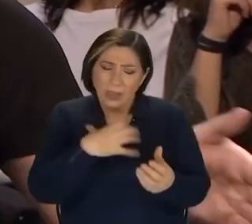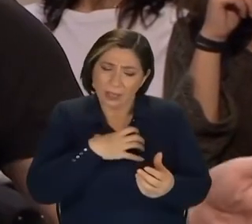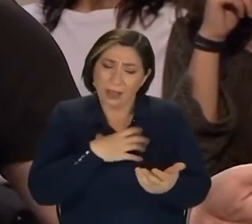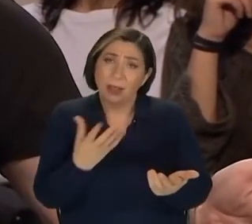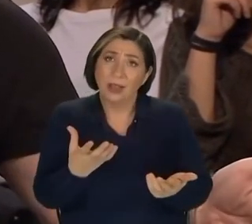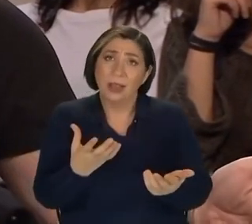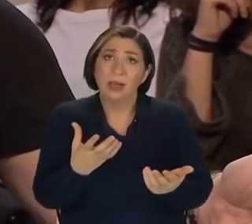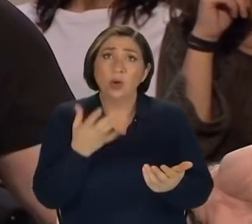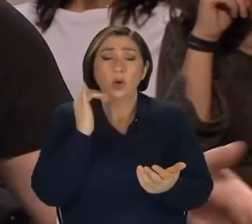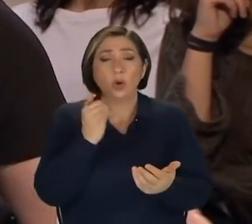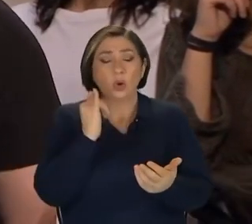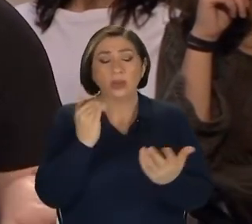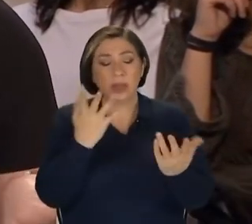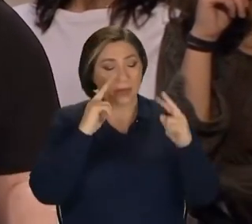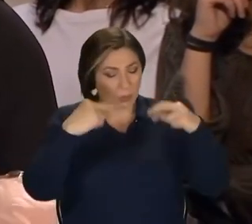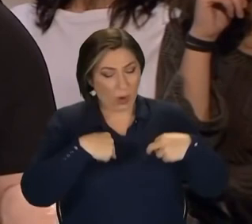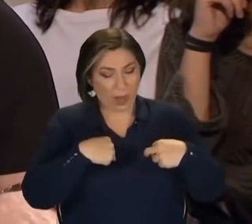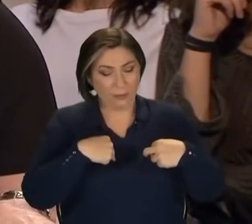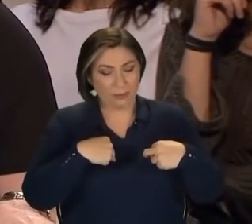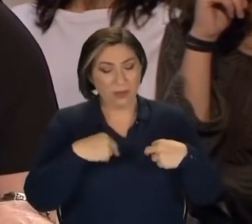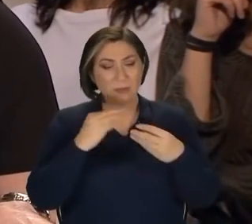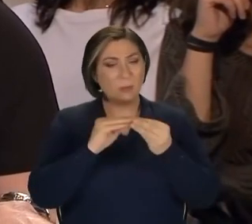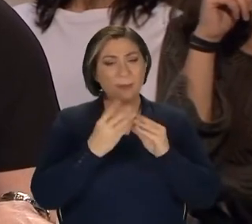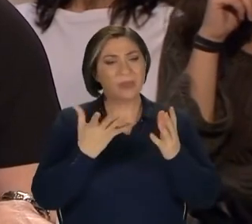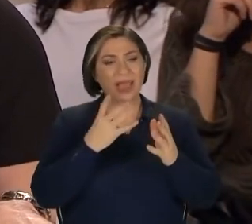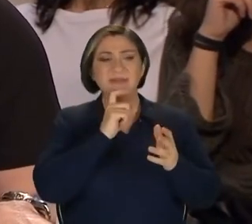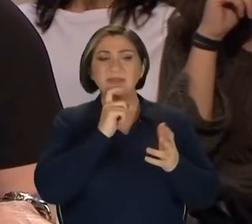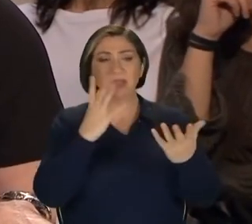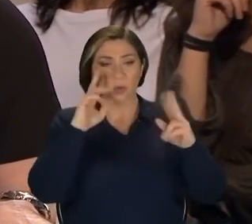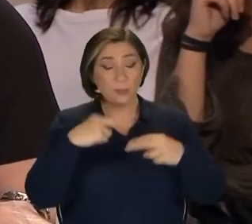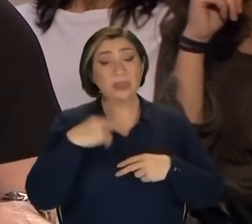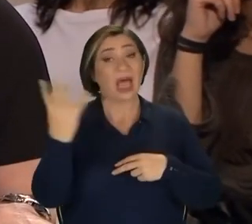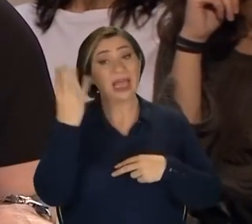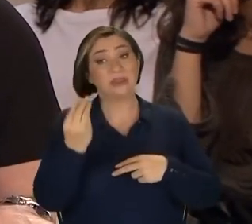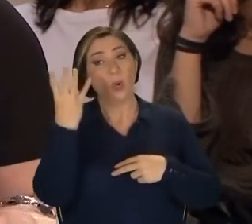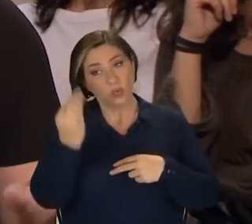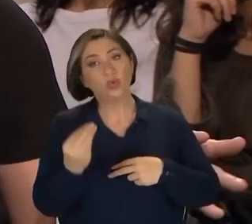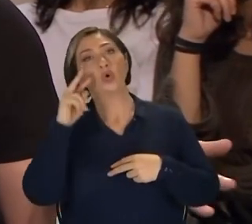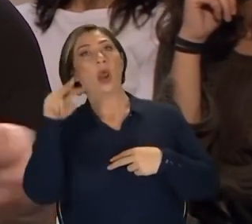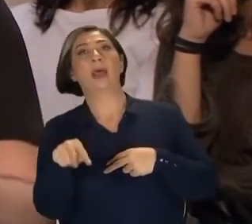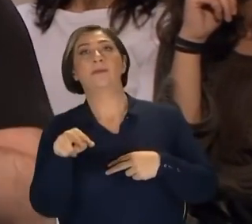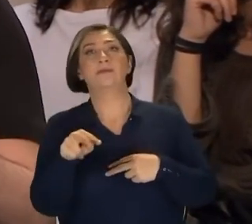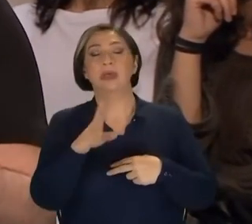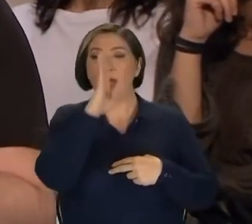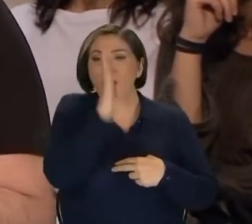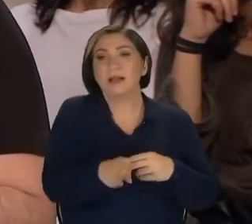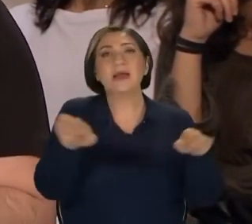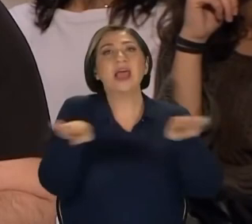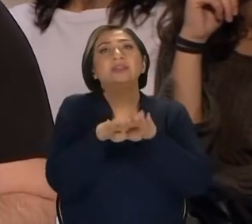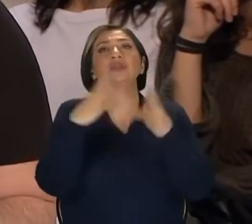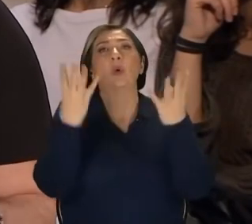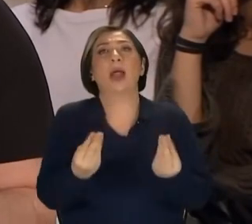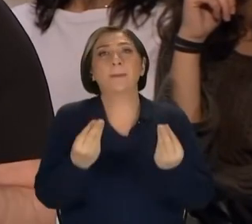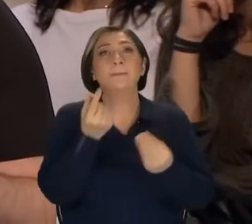kendimize. Kötü durumumuzu görelim yani, bir kusurlu halimizi. Daha iyisi de mümkün olduğunu görelim. Adil olalım yani